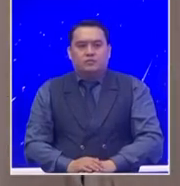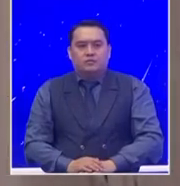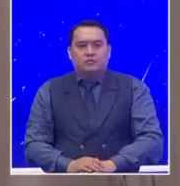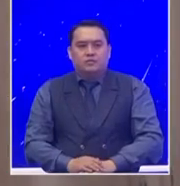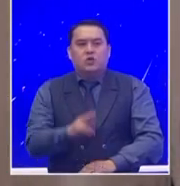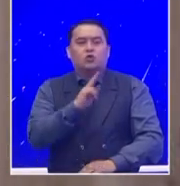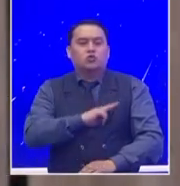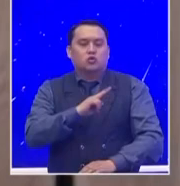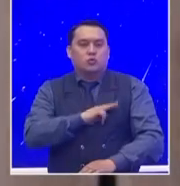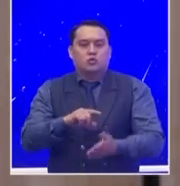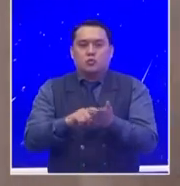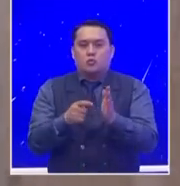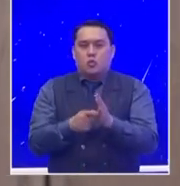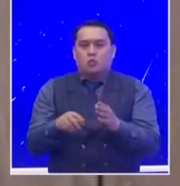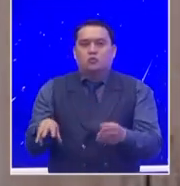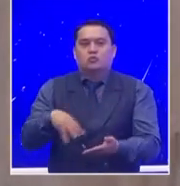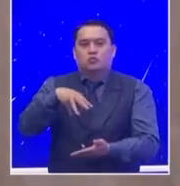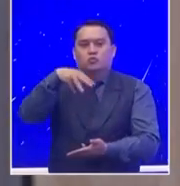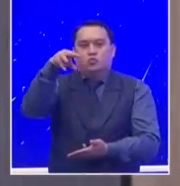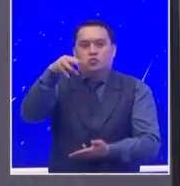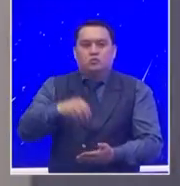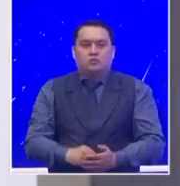жұмыс бөлмемізді де түтіндетіп қояйық.